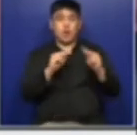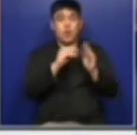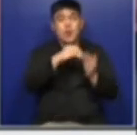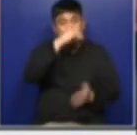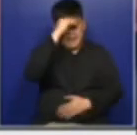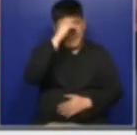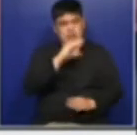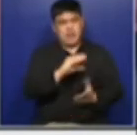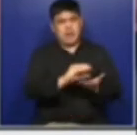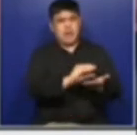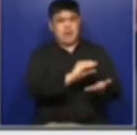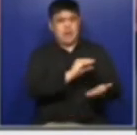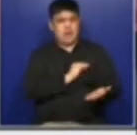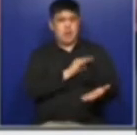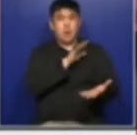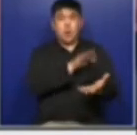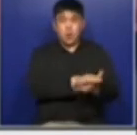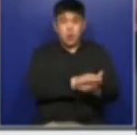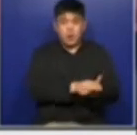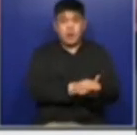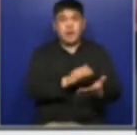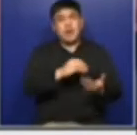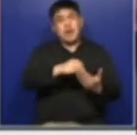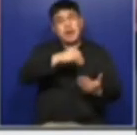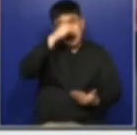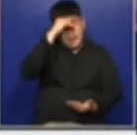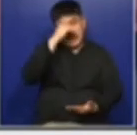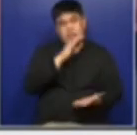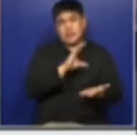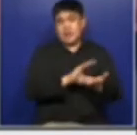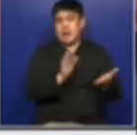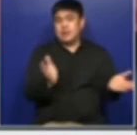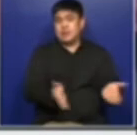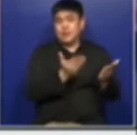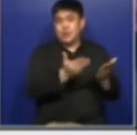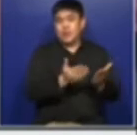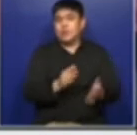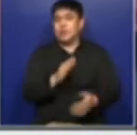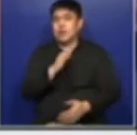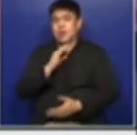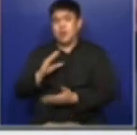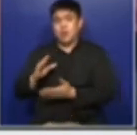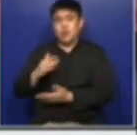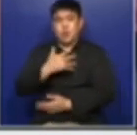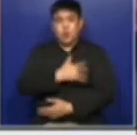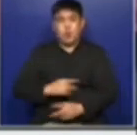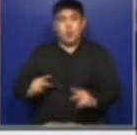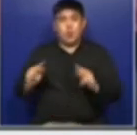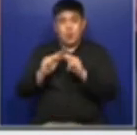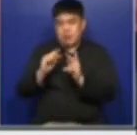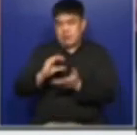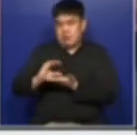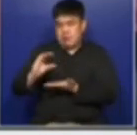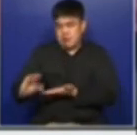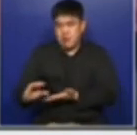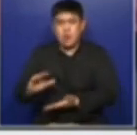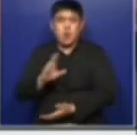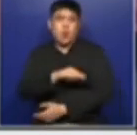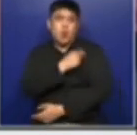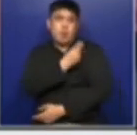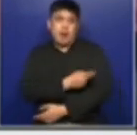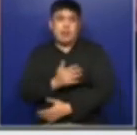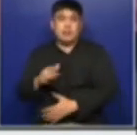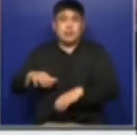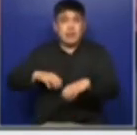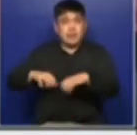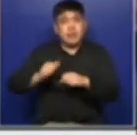ากขึ้นนี่คือสิ่งโจทย์ที่คณะกรรมการนะครับทางสภาพัฒน์จะต้องคิดกันซึ่งผมเข้าใจนะครับว่